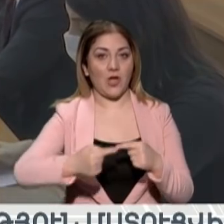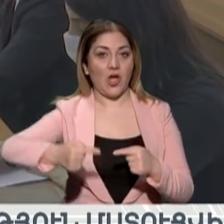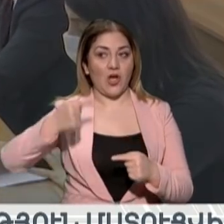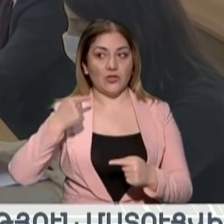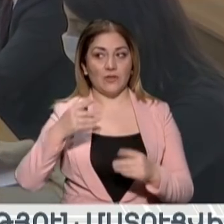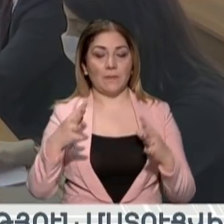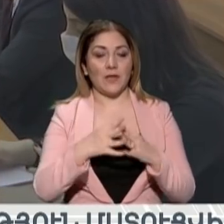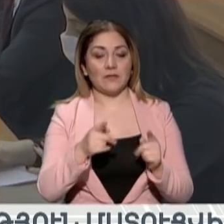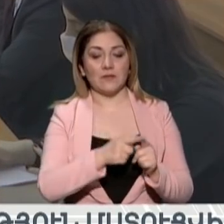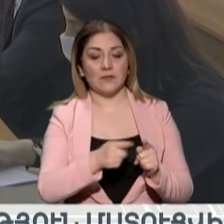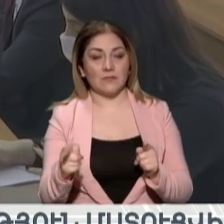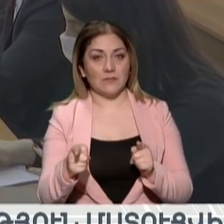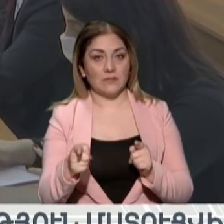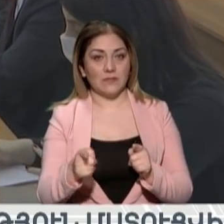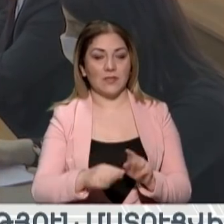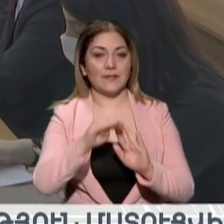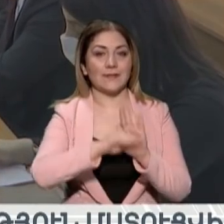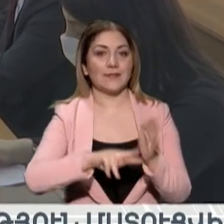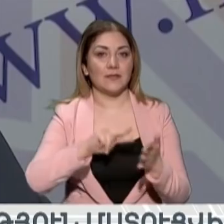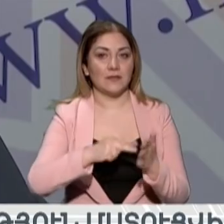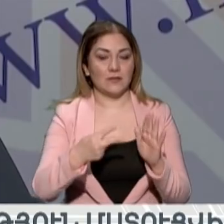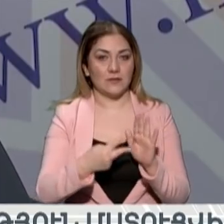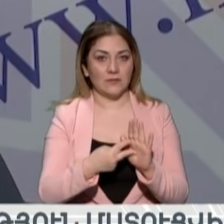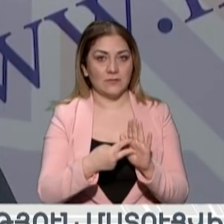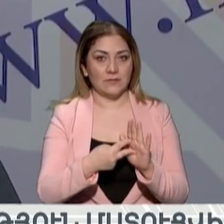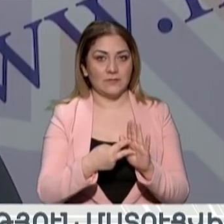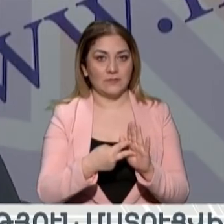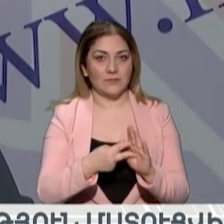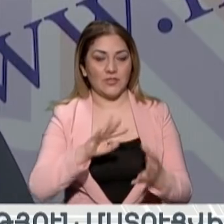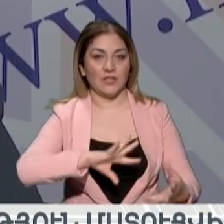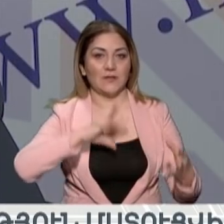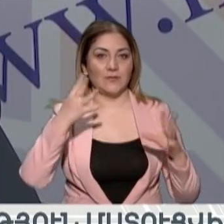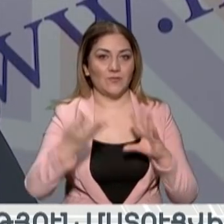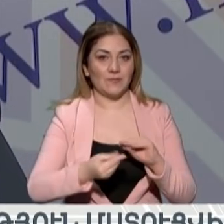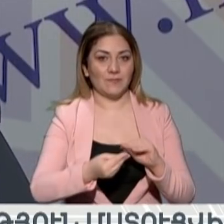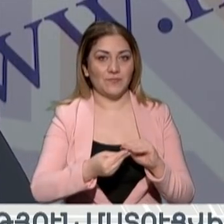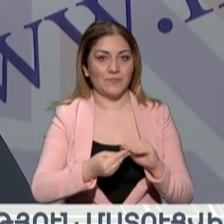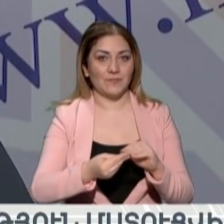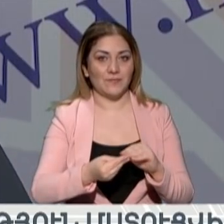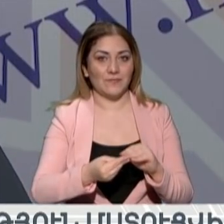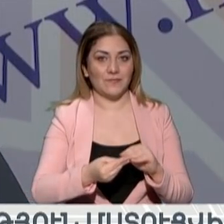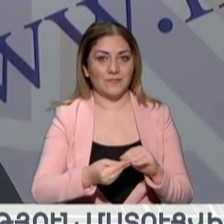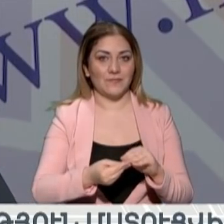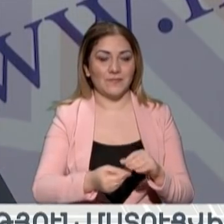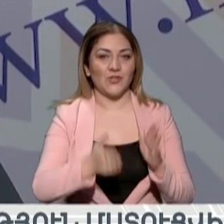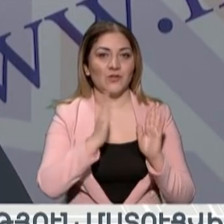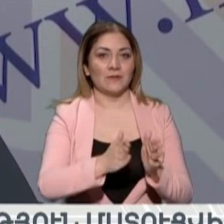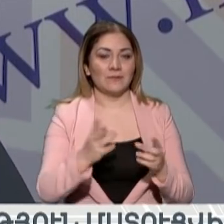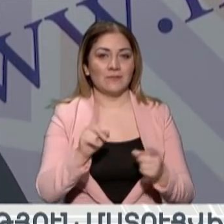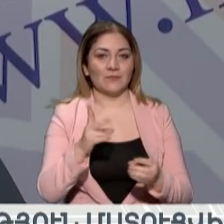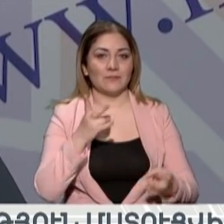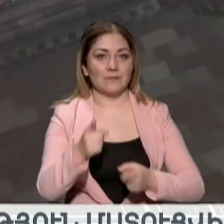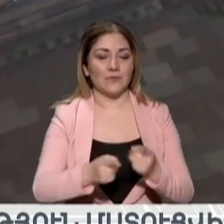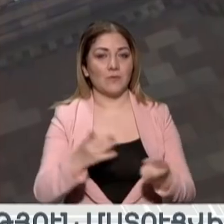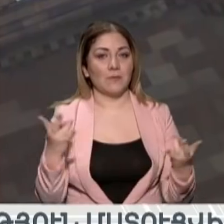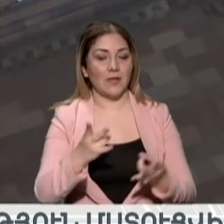և պատերազմից հետո այդ նախագիծը ընդհանուր առմամբ և ըստ ճյուղերի ինչպիսի փոփոխություն պետք